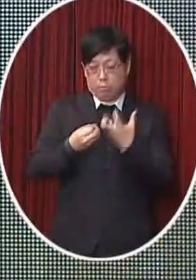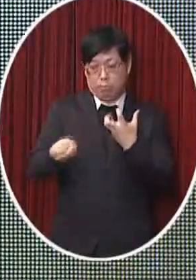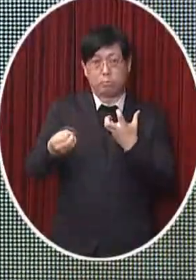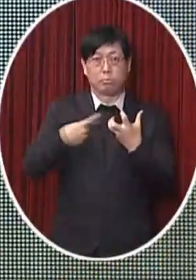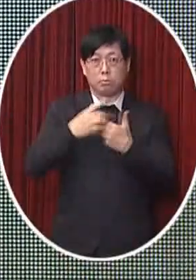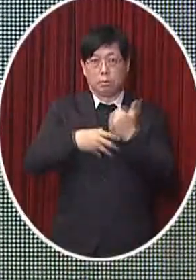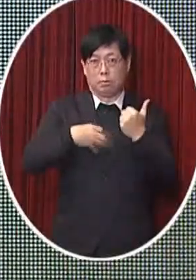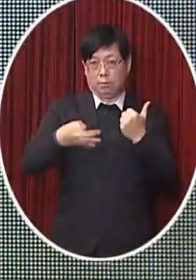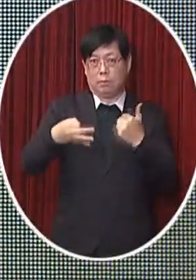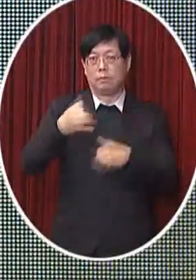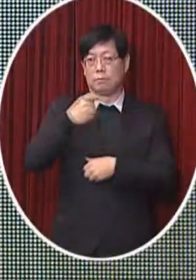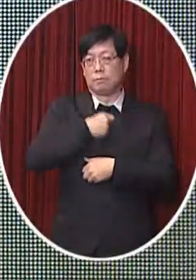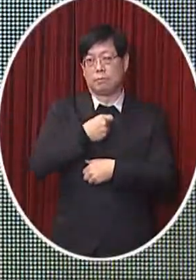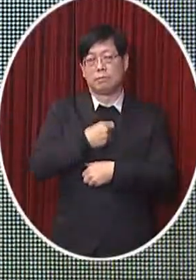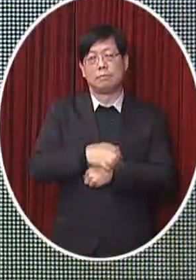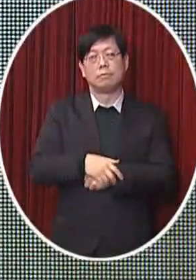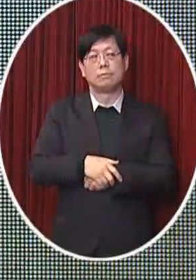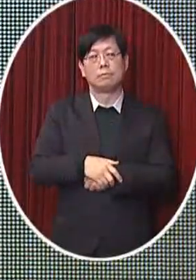任。